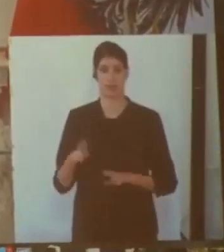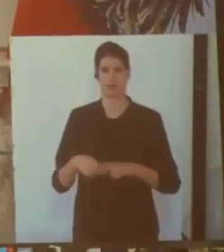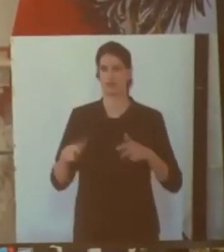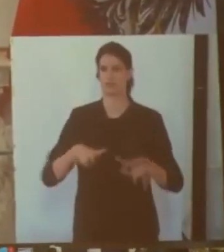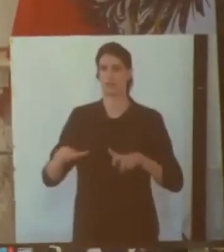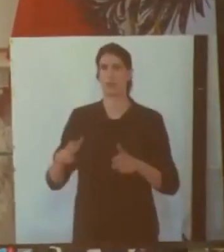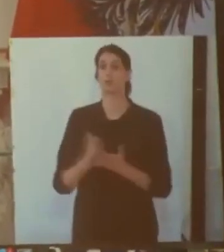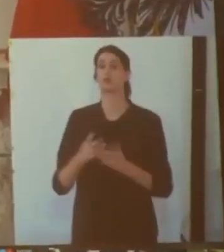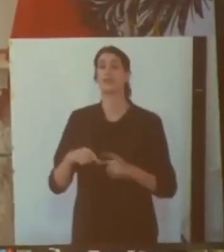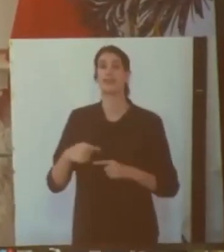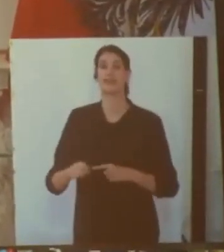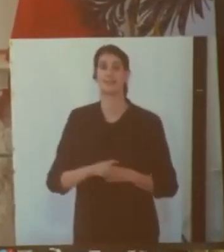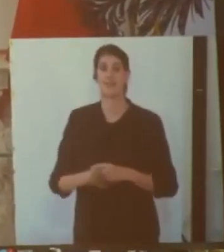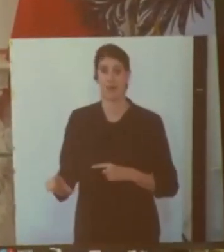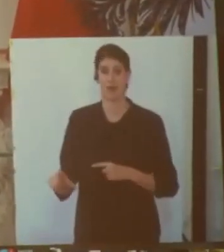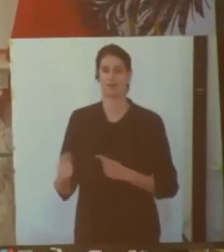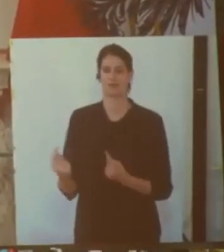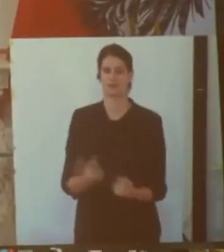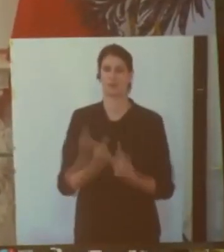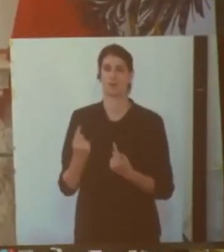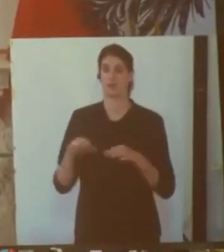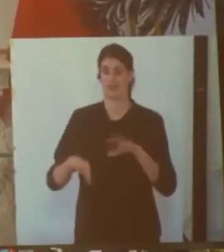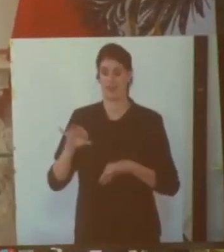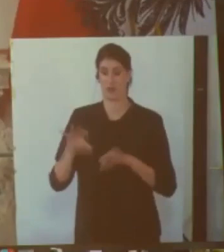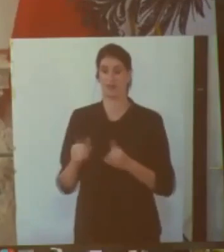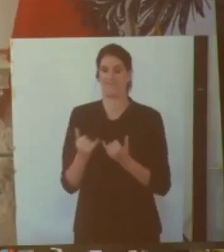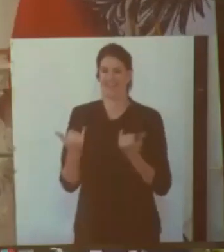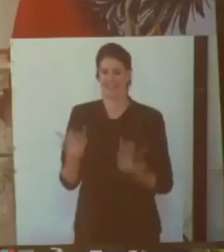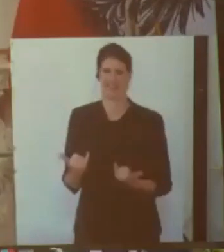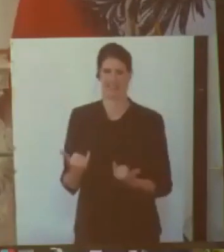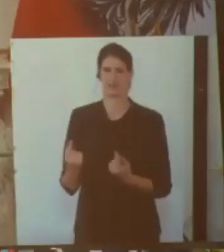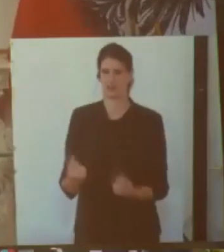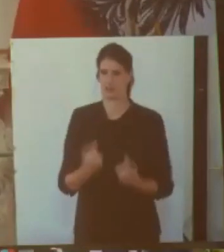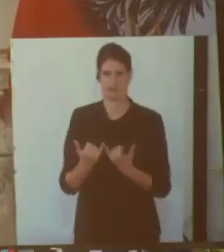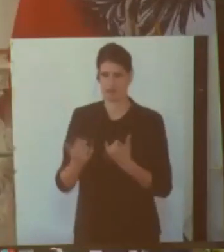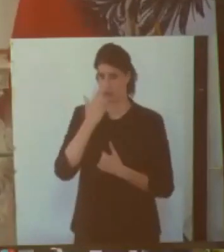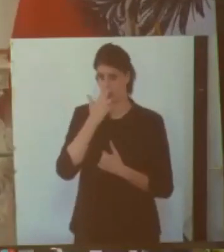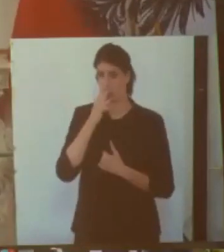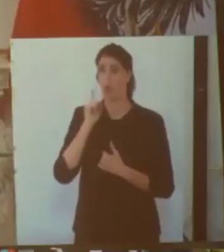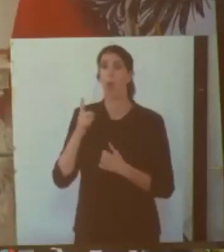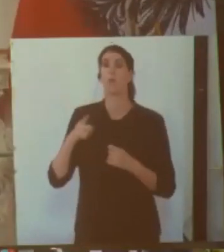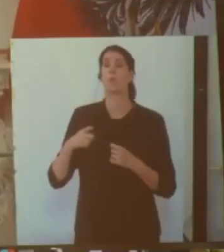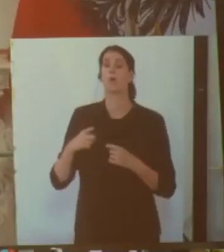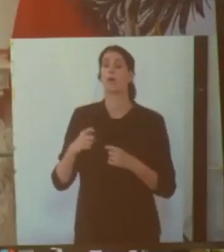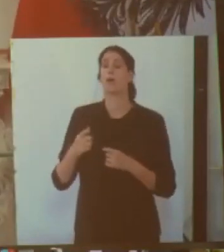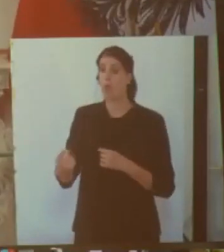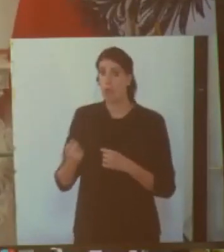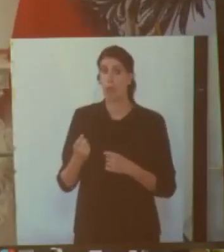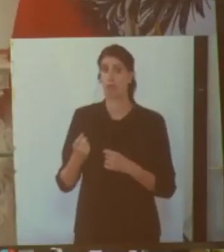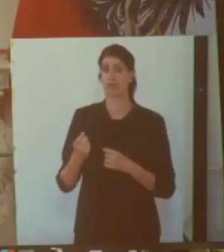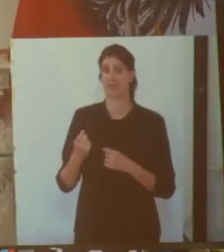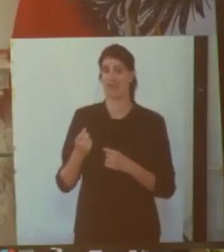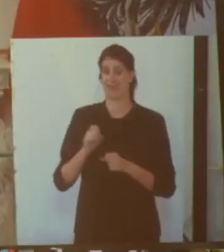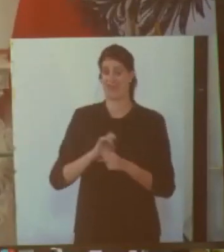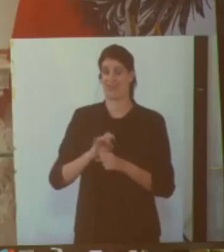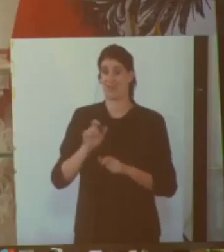zu evaluieren, wie die Situation im Moment dasteht und ob es zu einem weiteren Anstieg der neuinfizierten